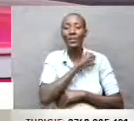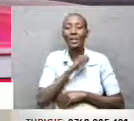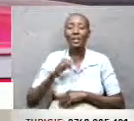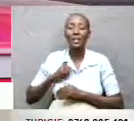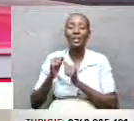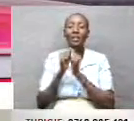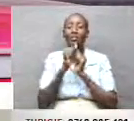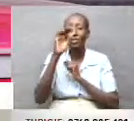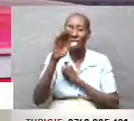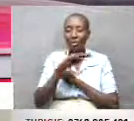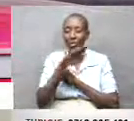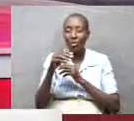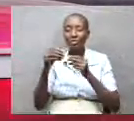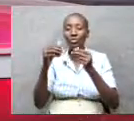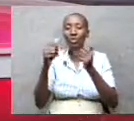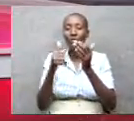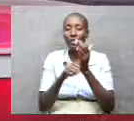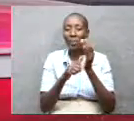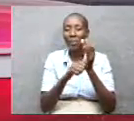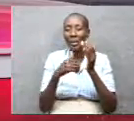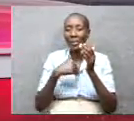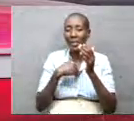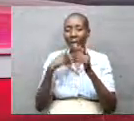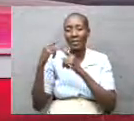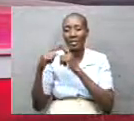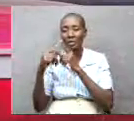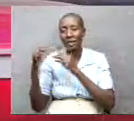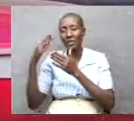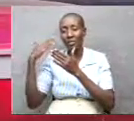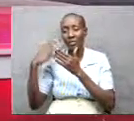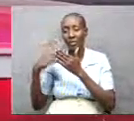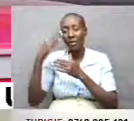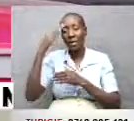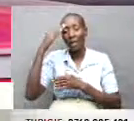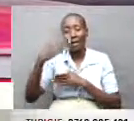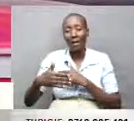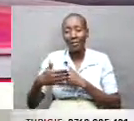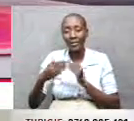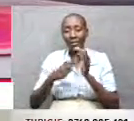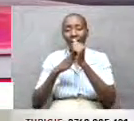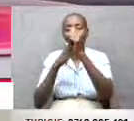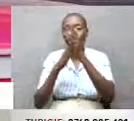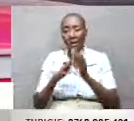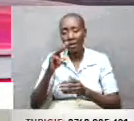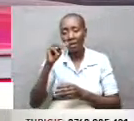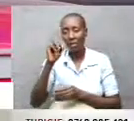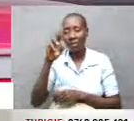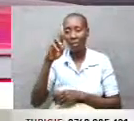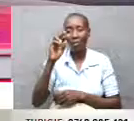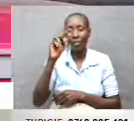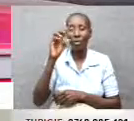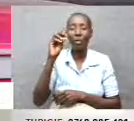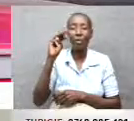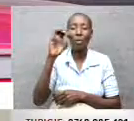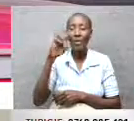wa ugavi wa mapato nchini. Hii ni kwa mujibu wa kiongozi wa walio wengi katika bunge la seneti Kipchumba Murkomen, ambaye alidokeza